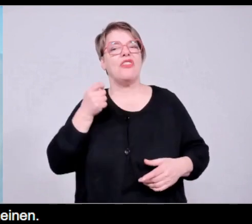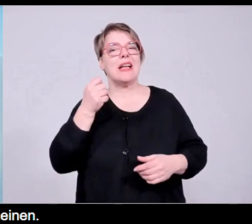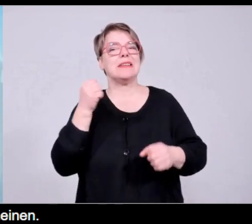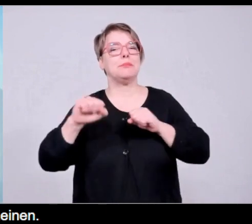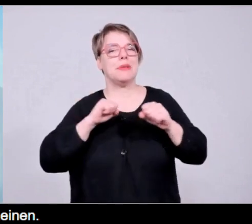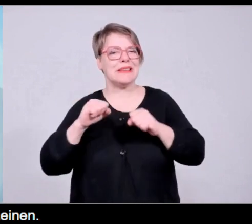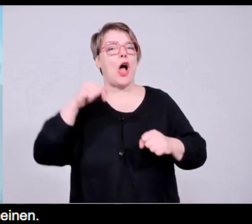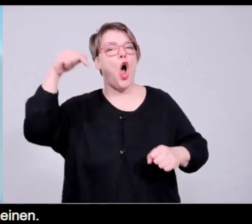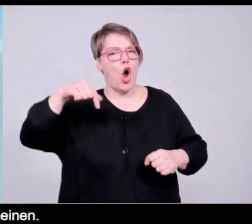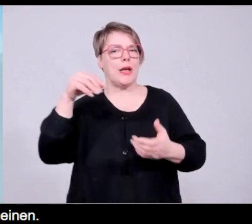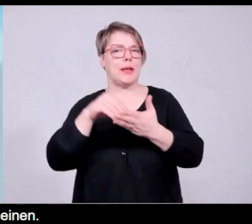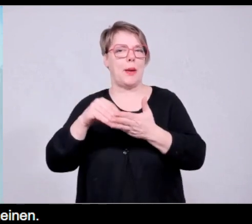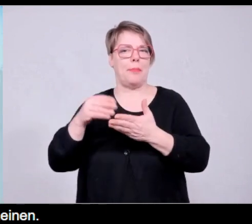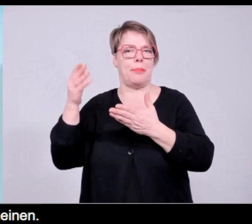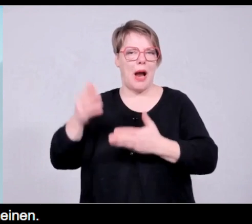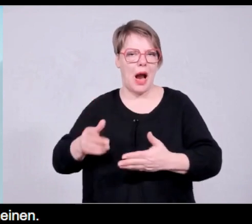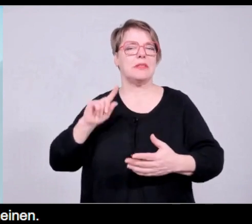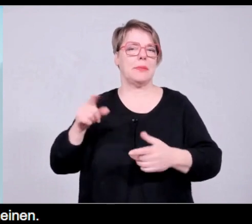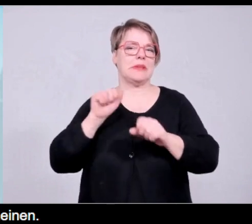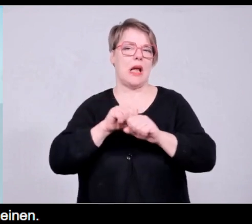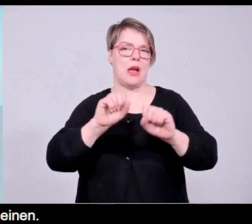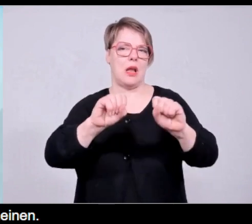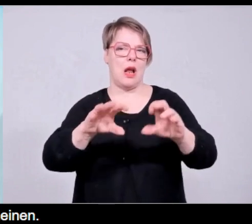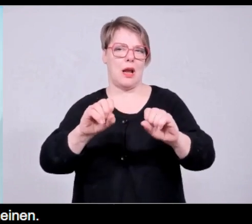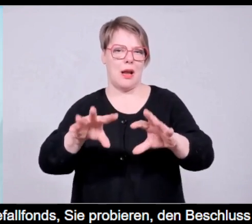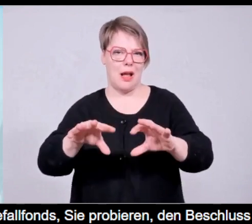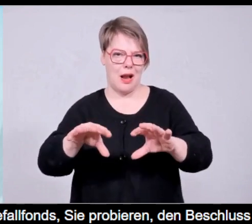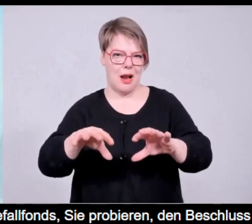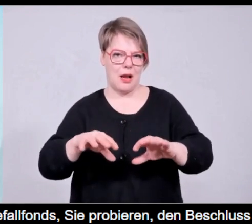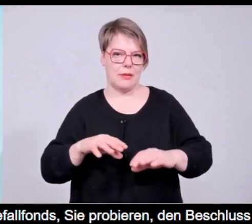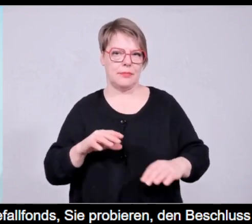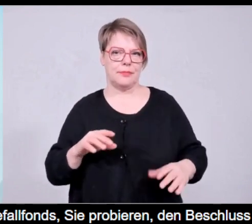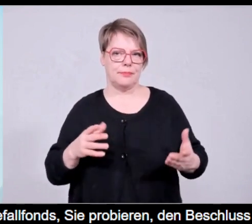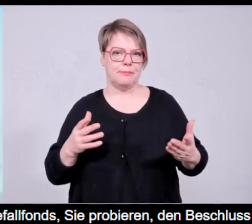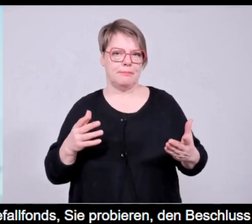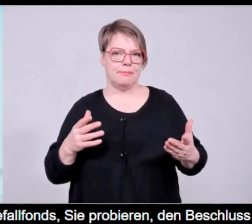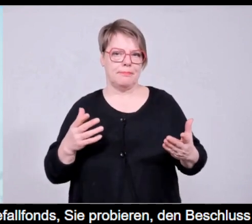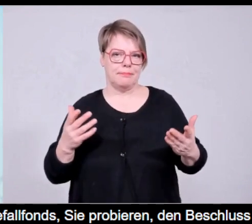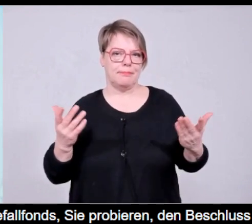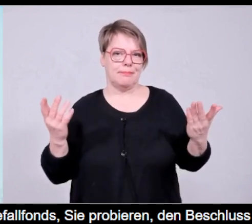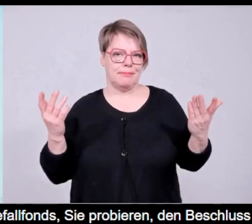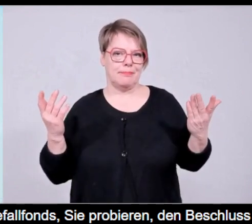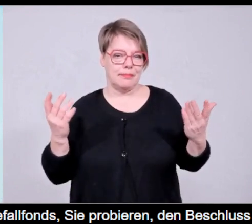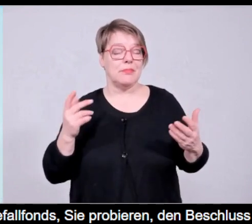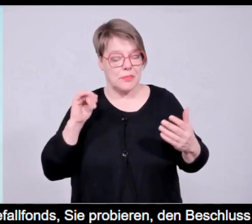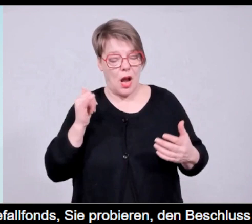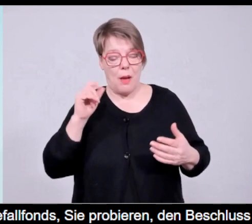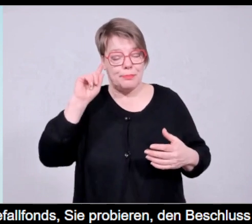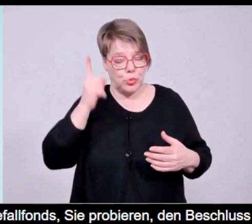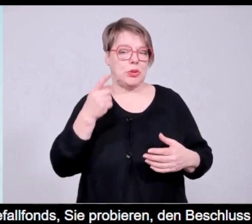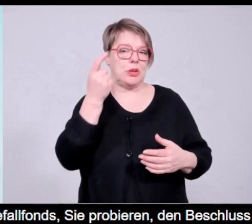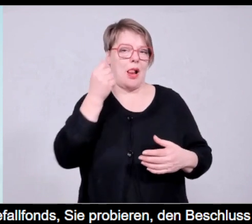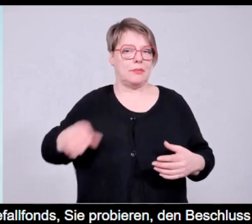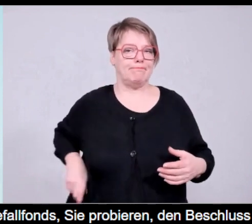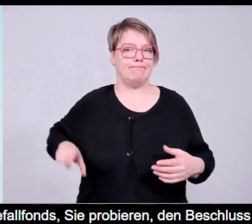mittleren Unternehmen, egal welchen Energieträger sie haben, diese Hilfe